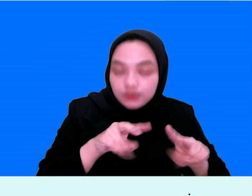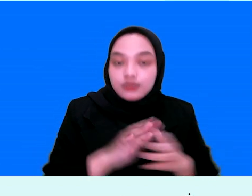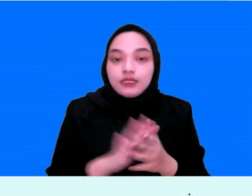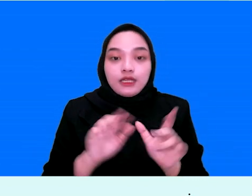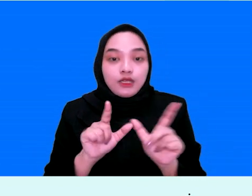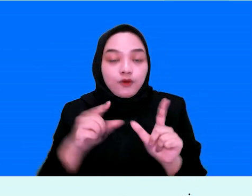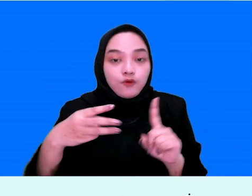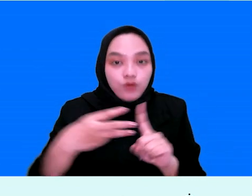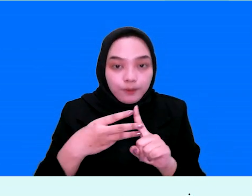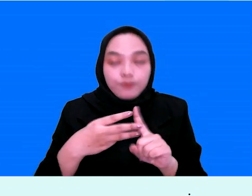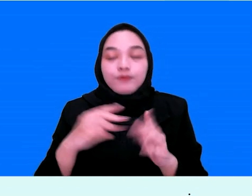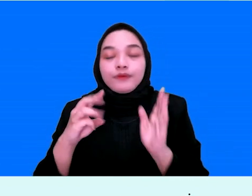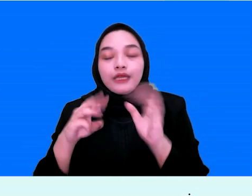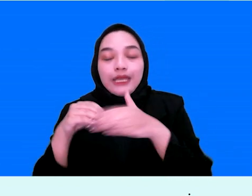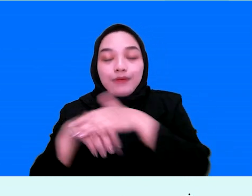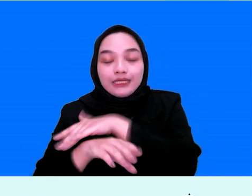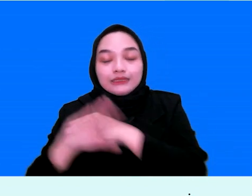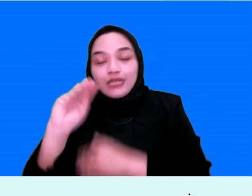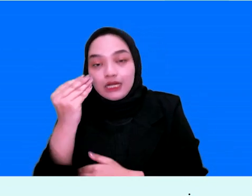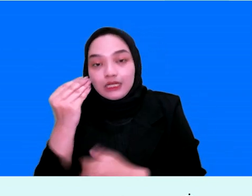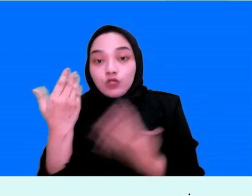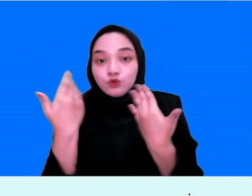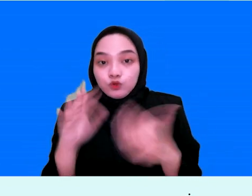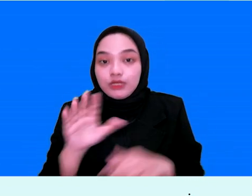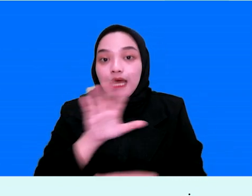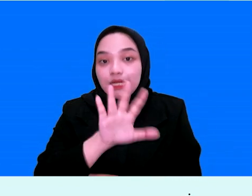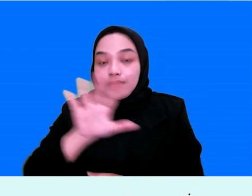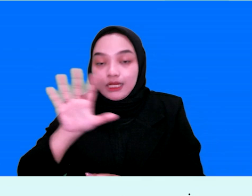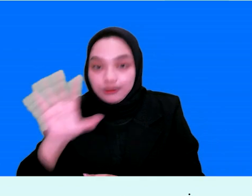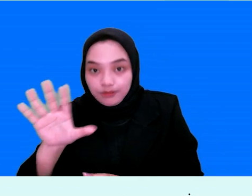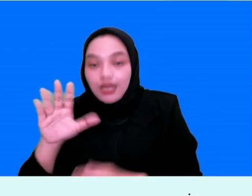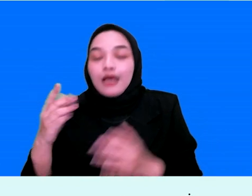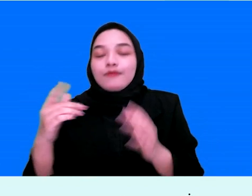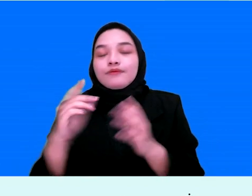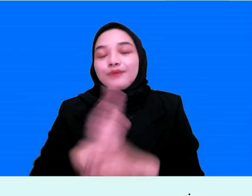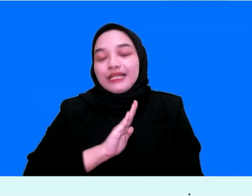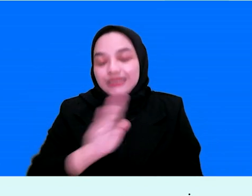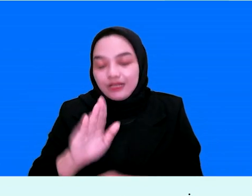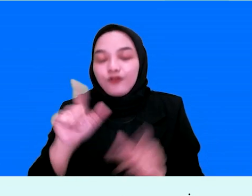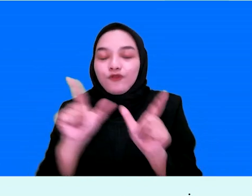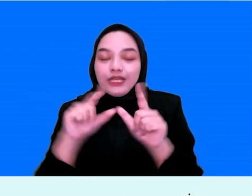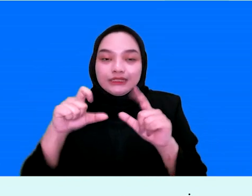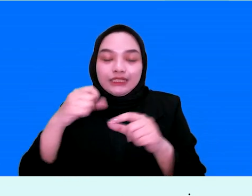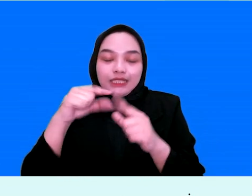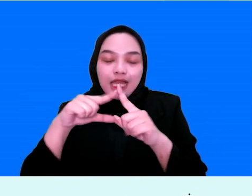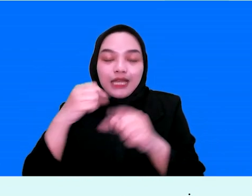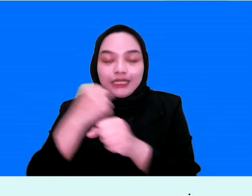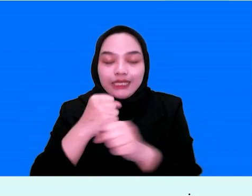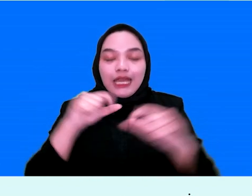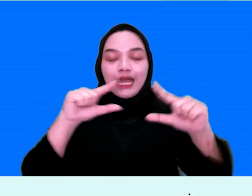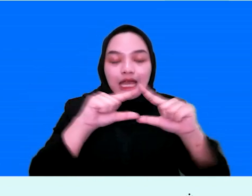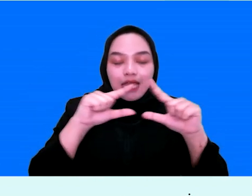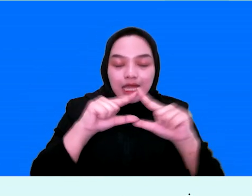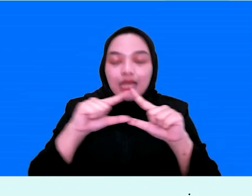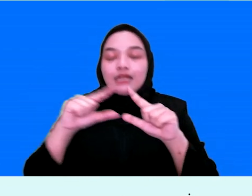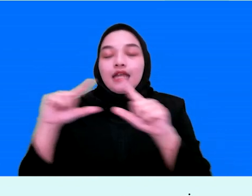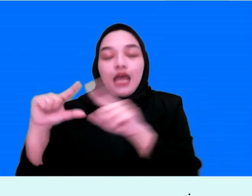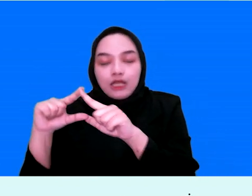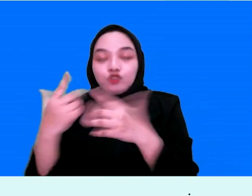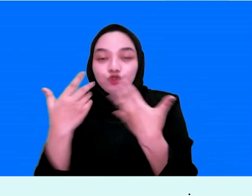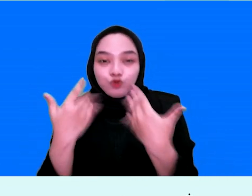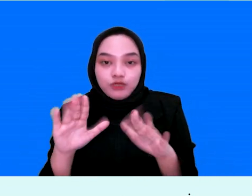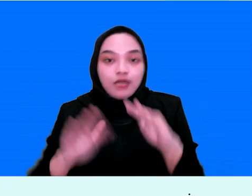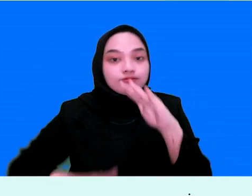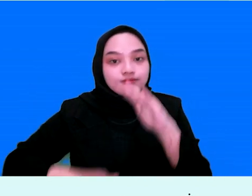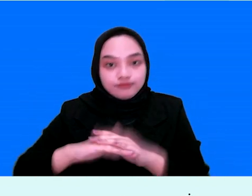itu, website MRT Jakarta itu sudah memenuhi 55 prinsipal WCAG yang level A dan juga level AA. Secara garis